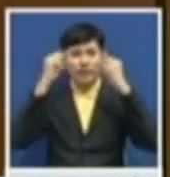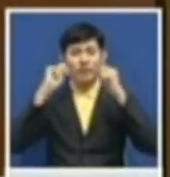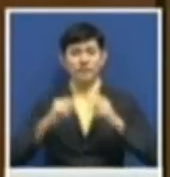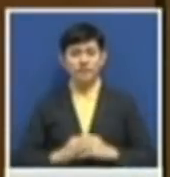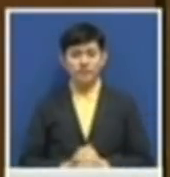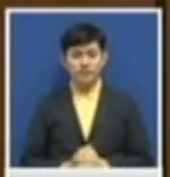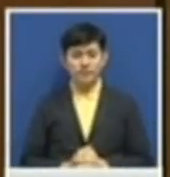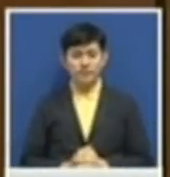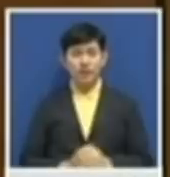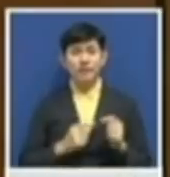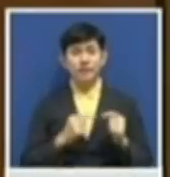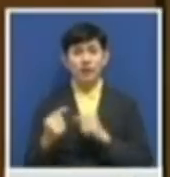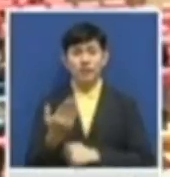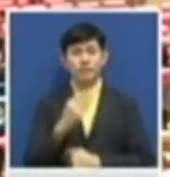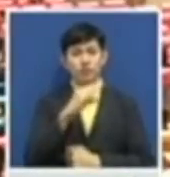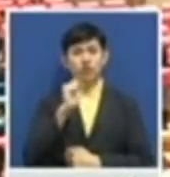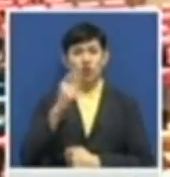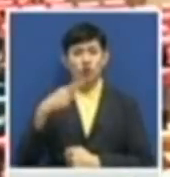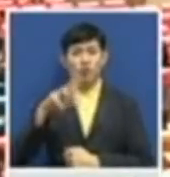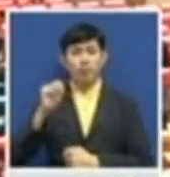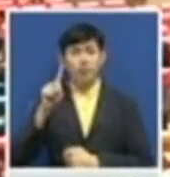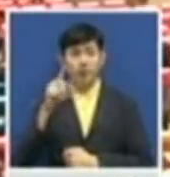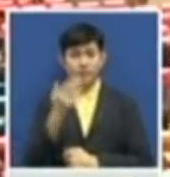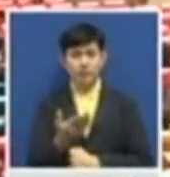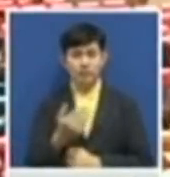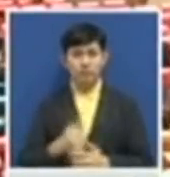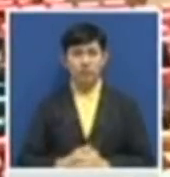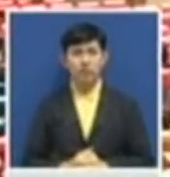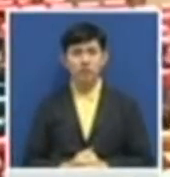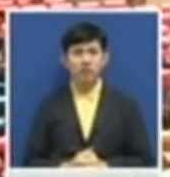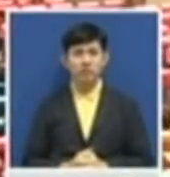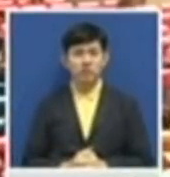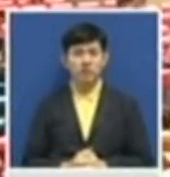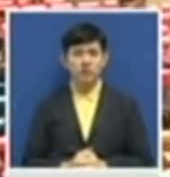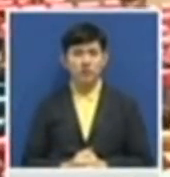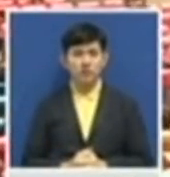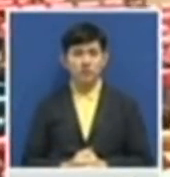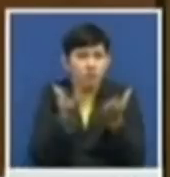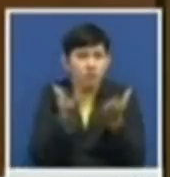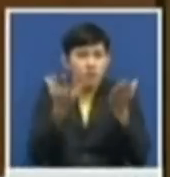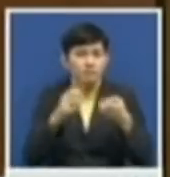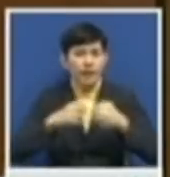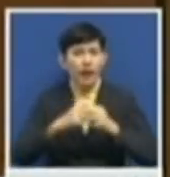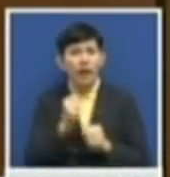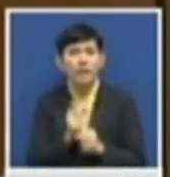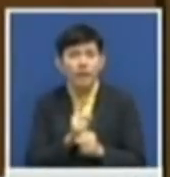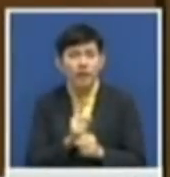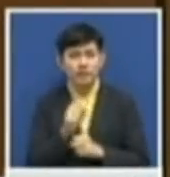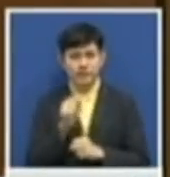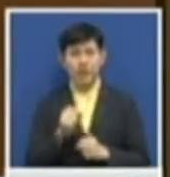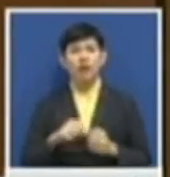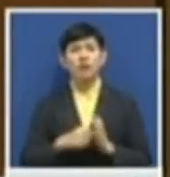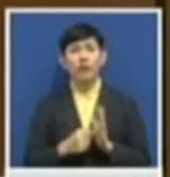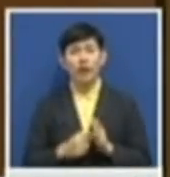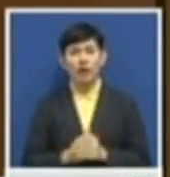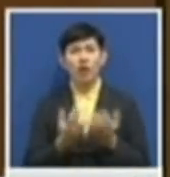ครับพยายามเข้าใจแต่ว่าพลเอกประยุทธ์จุดเด่นของท่านคือพูดอะไรเราไม่เข้าใจท่านอยู่แล้วเพราะฉะนั้นในสภาก็เป็นแบบนี้นะครับนอกจากนั้น เรื่องนึง